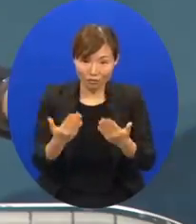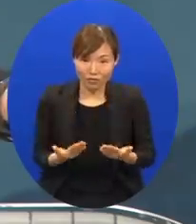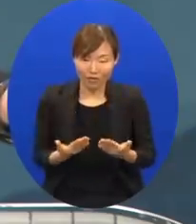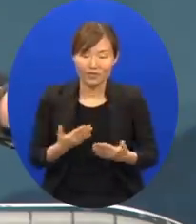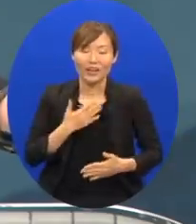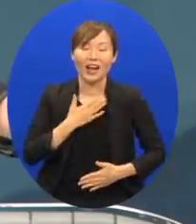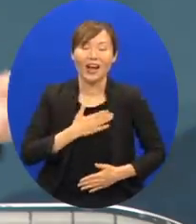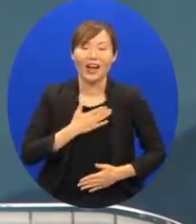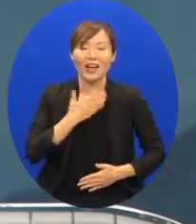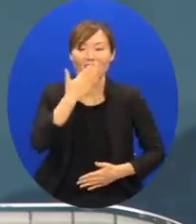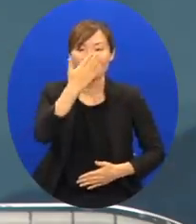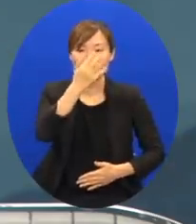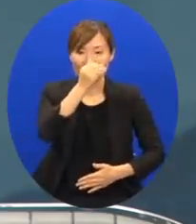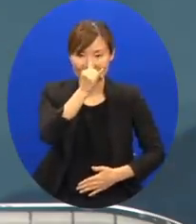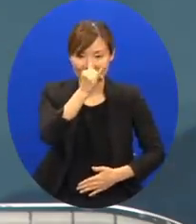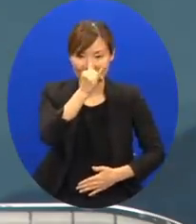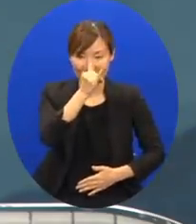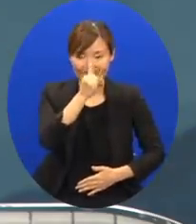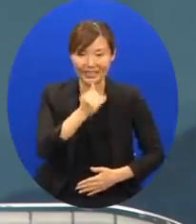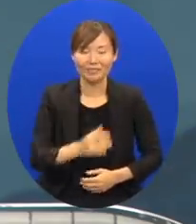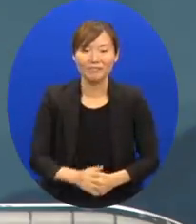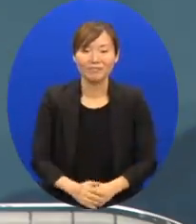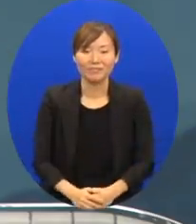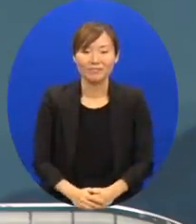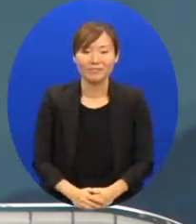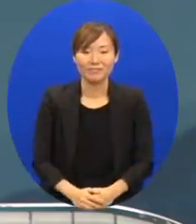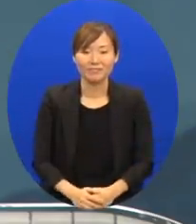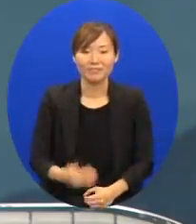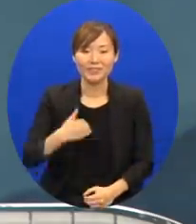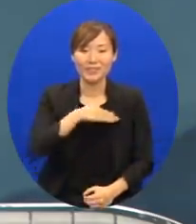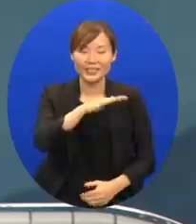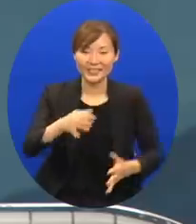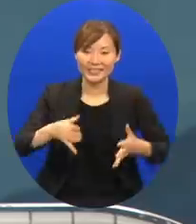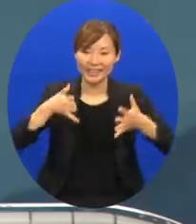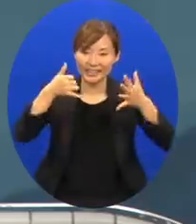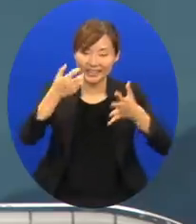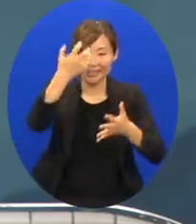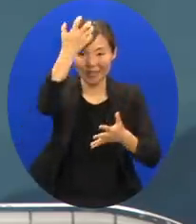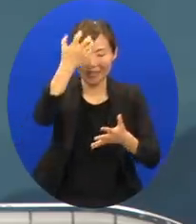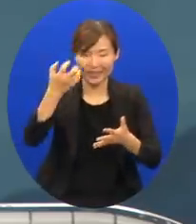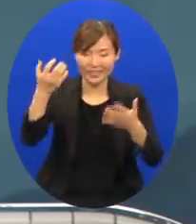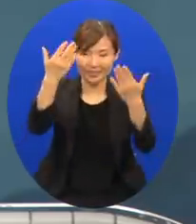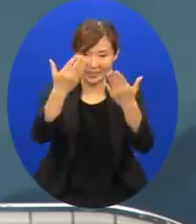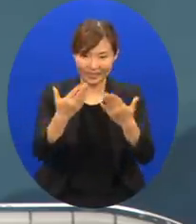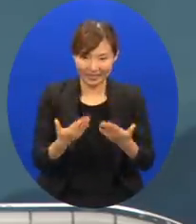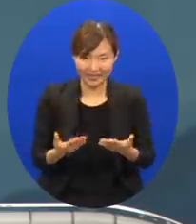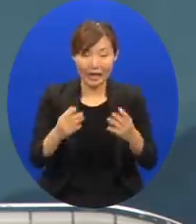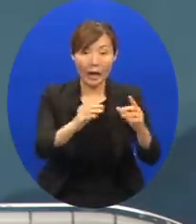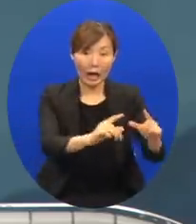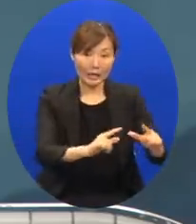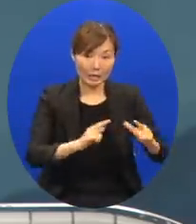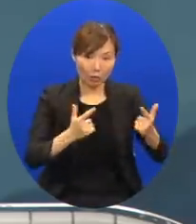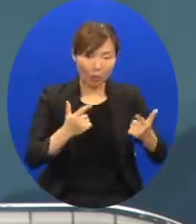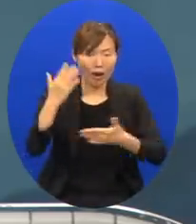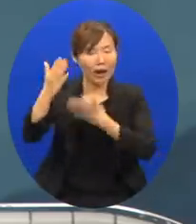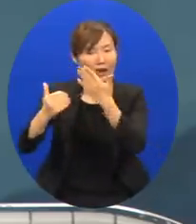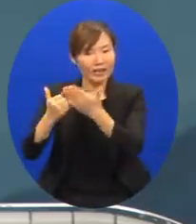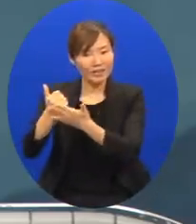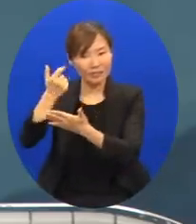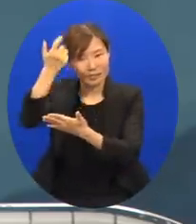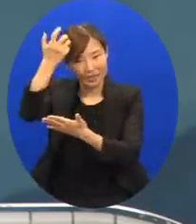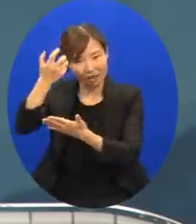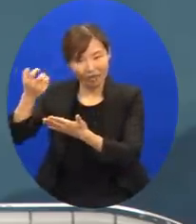있습니다 12절 말씀에 우리는 세상의 영을 받은 것이 아니라 하나님에게서 오신 영을